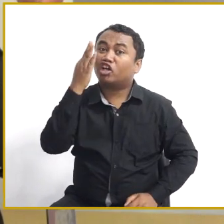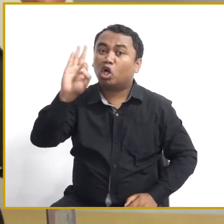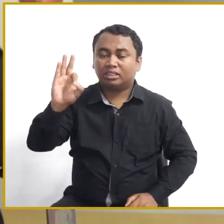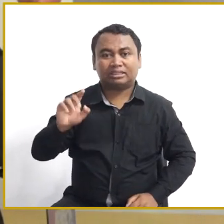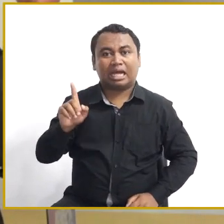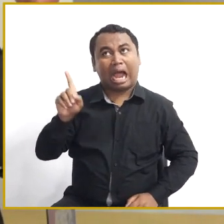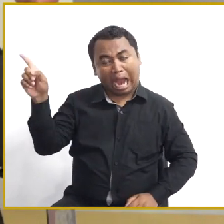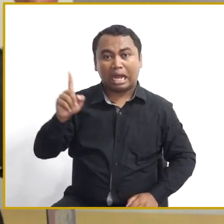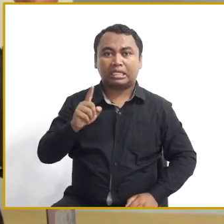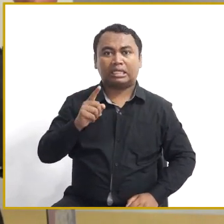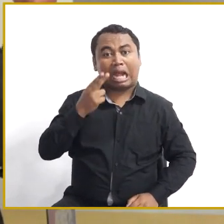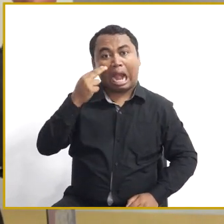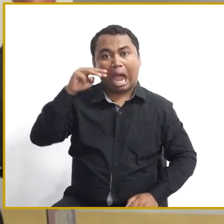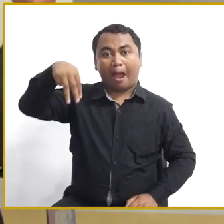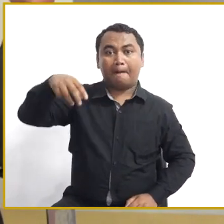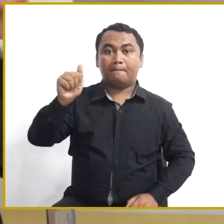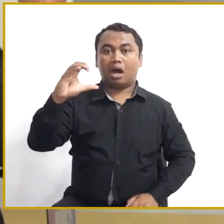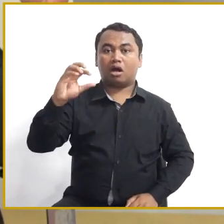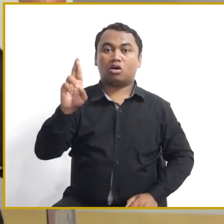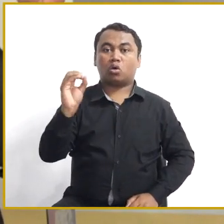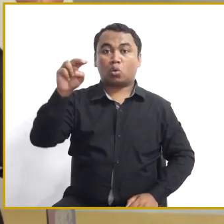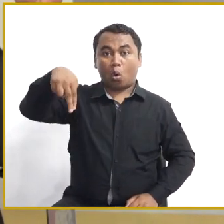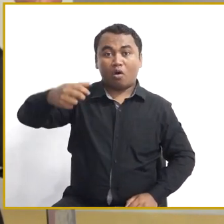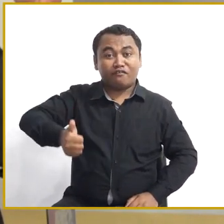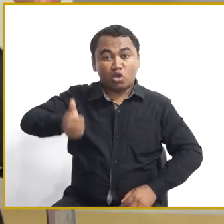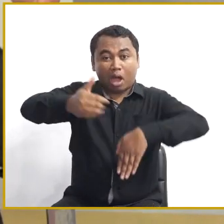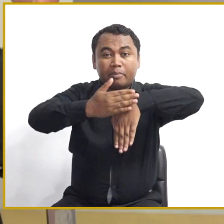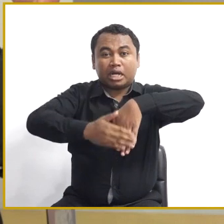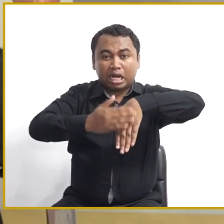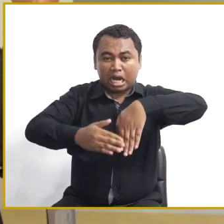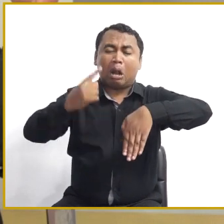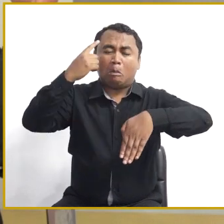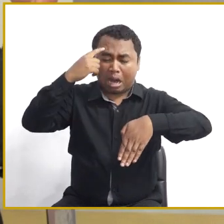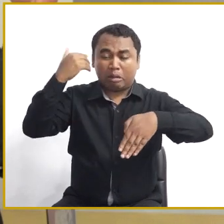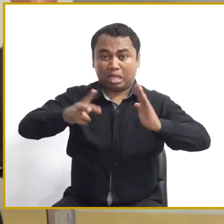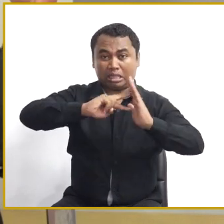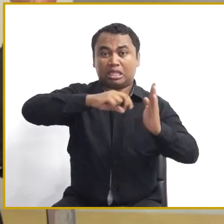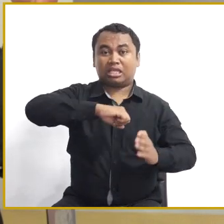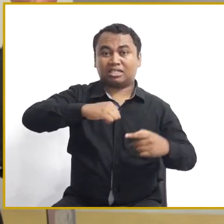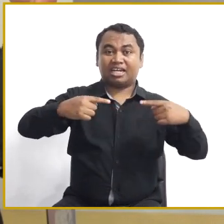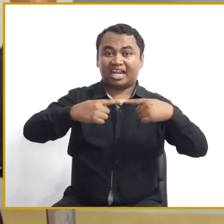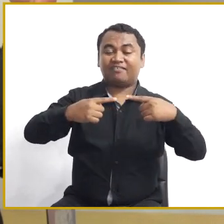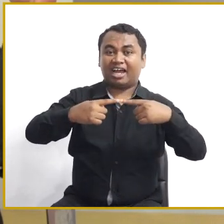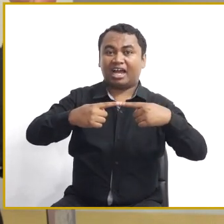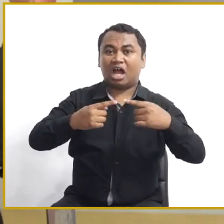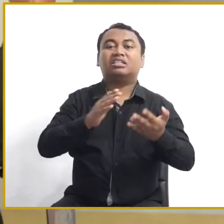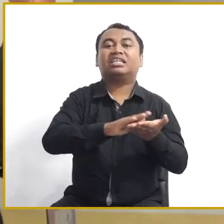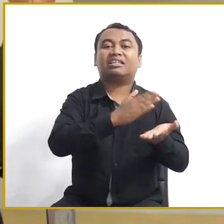be nge programme macron emmanuel macron fa inona no anatitarahana azy tsisy